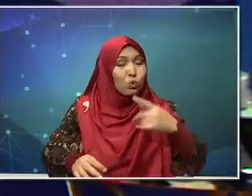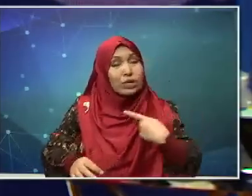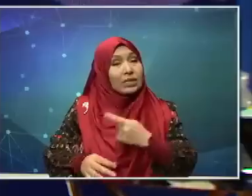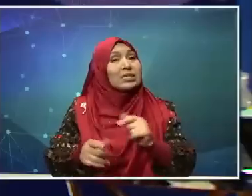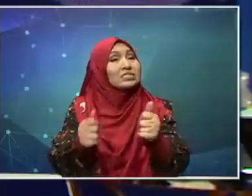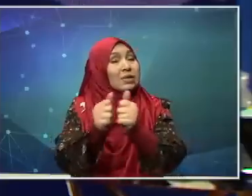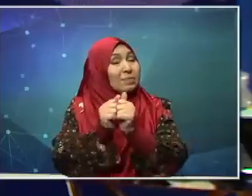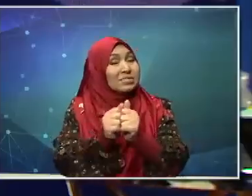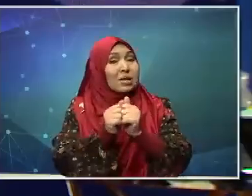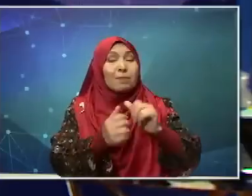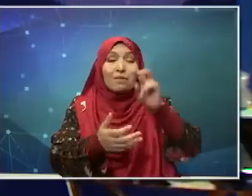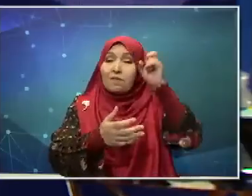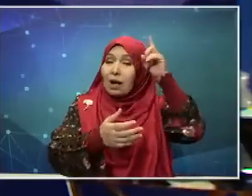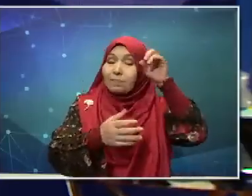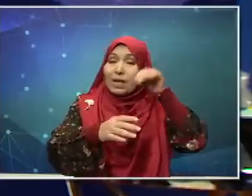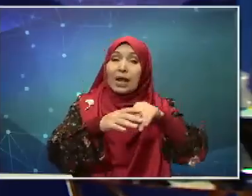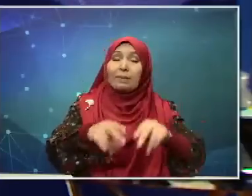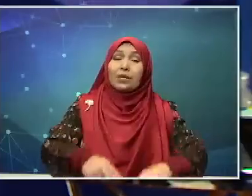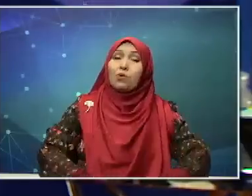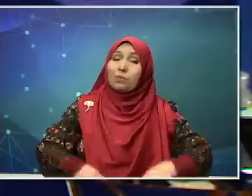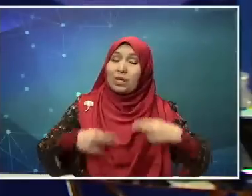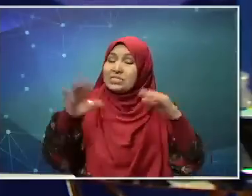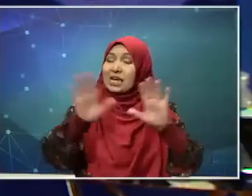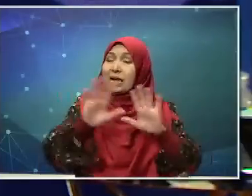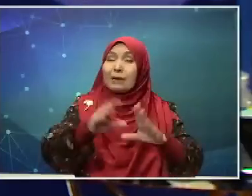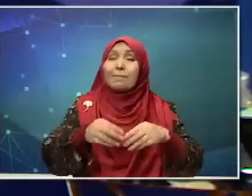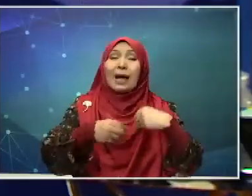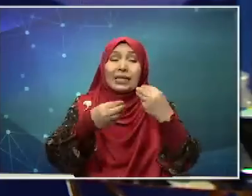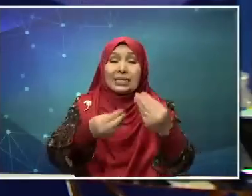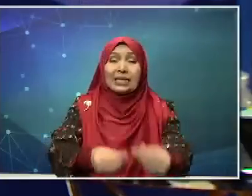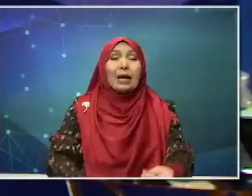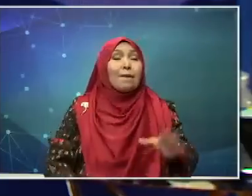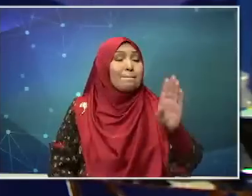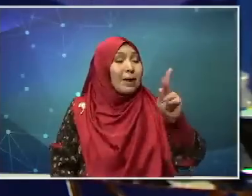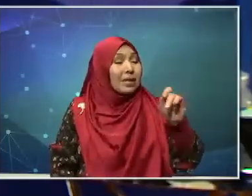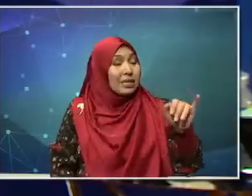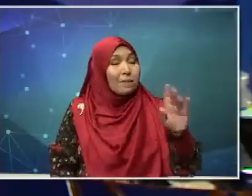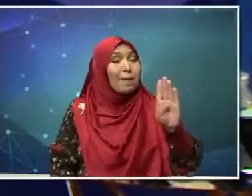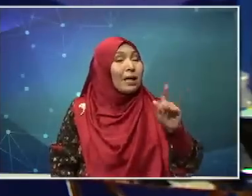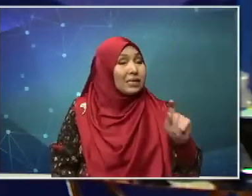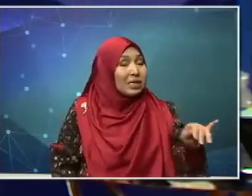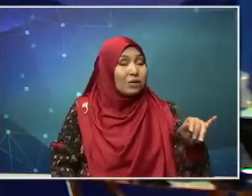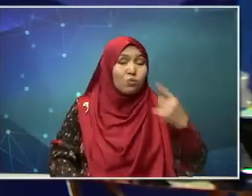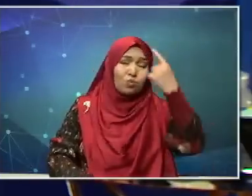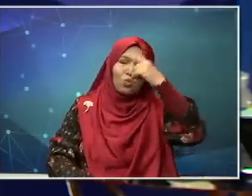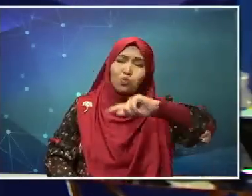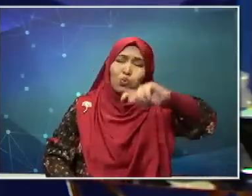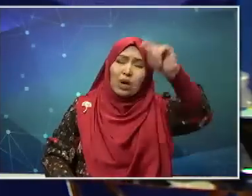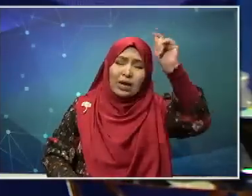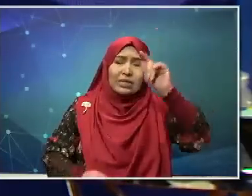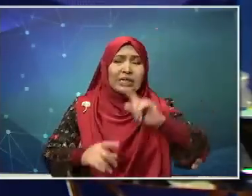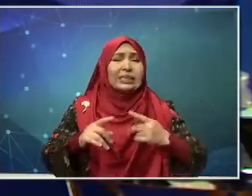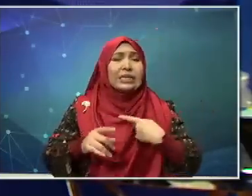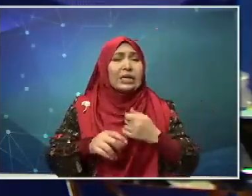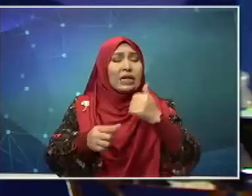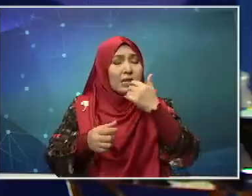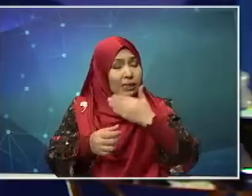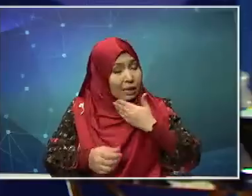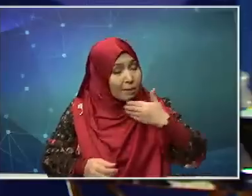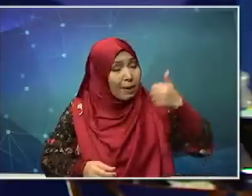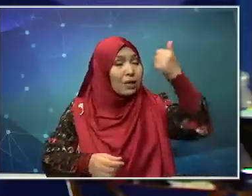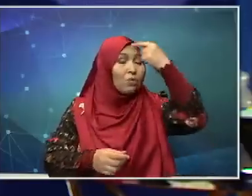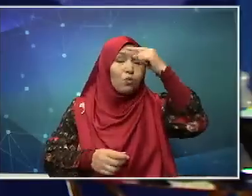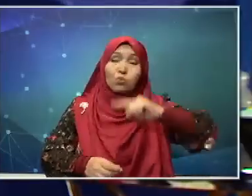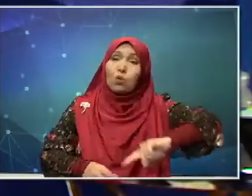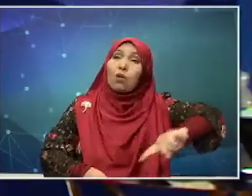paham bahwa dalam hidup ini jangan bagi-bagi Baki Untuk Tuhan untuk itu mana yang disuka dan sebenarnya yang terbaik adalah